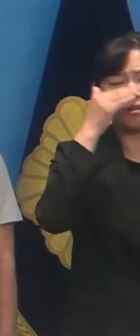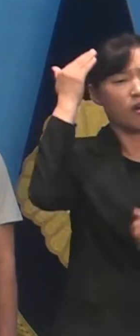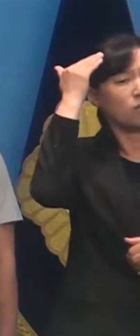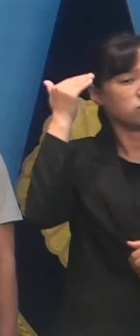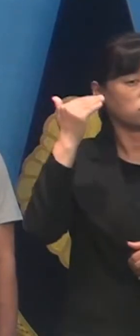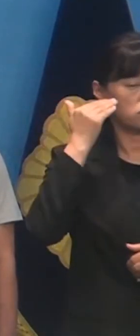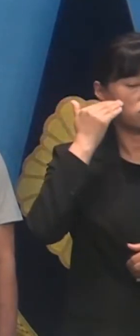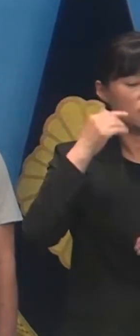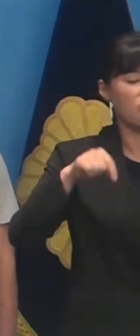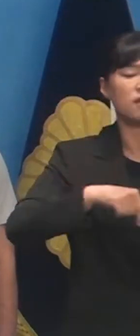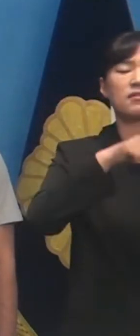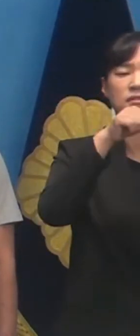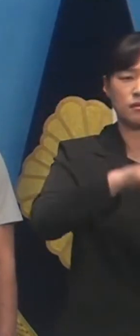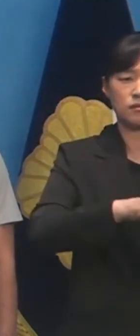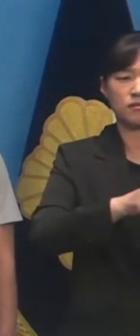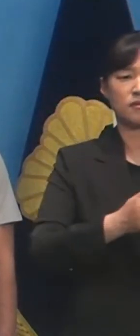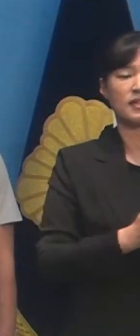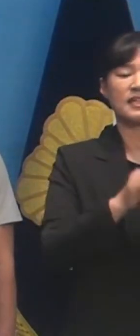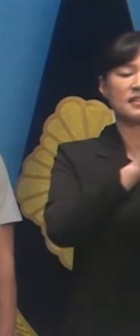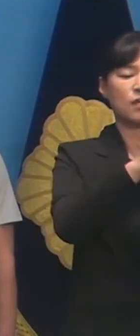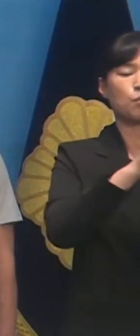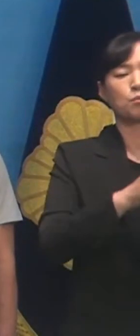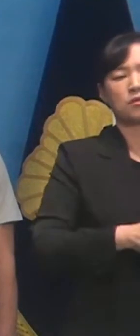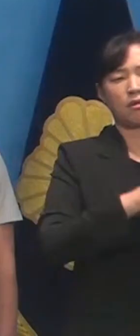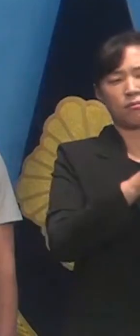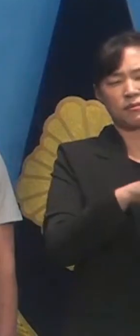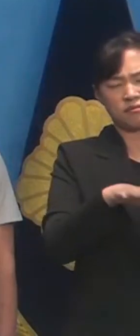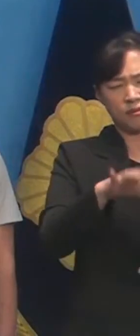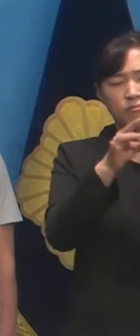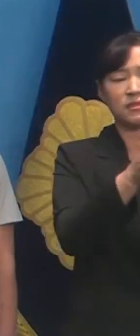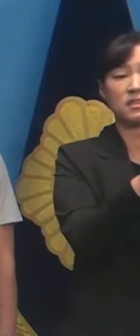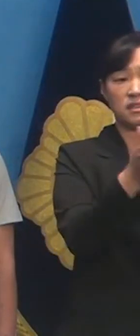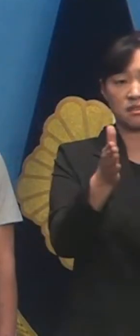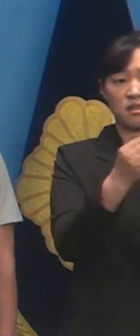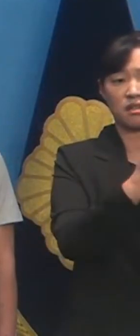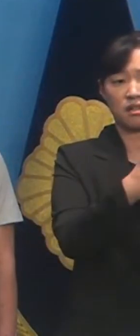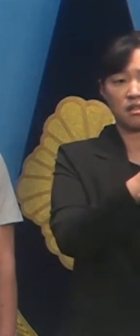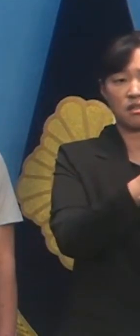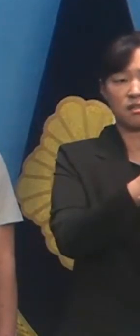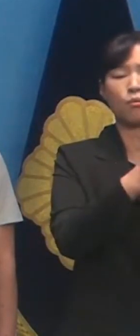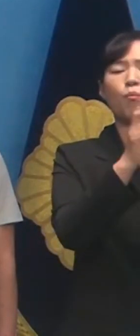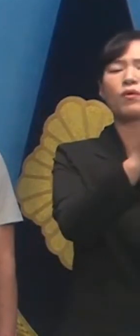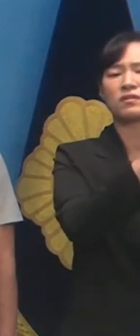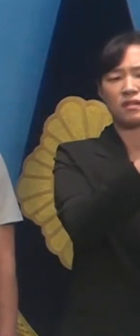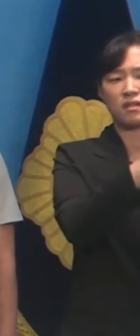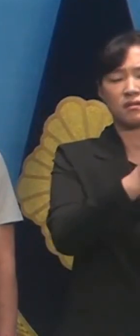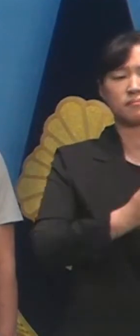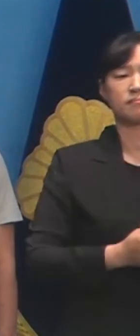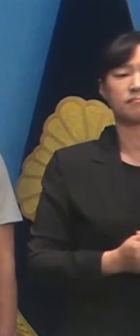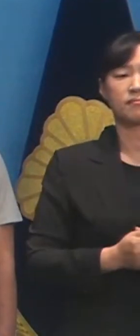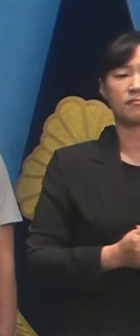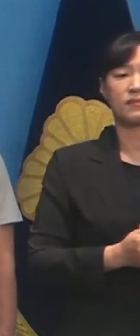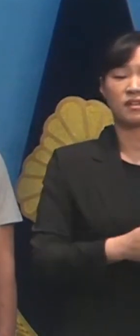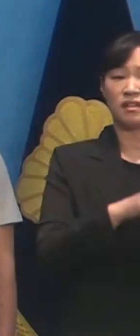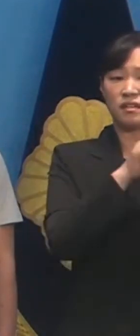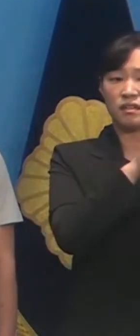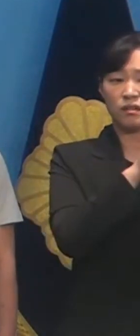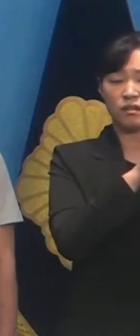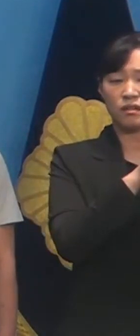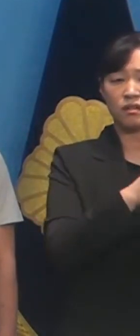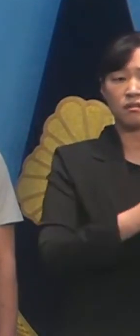대한민국에서 이 자동차 산업으로 최초로 시작한 그런 회사인데요. 이거를